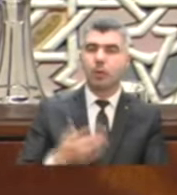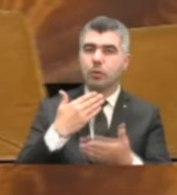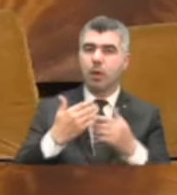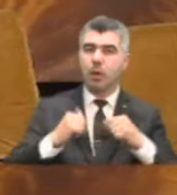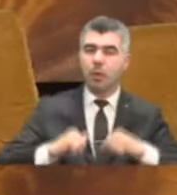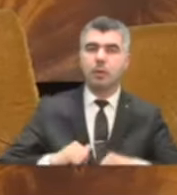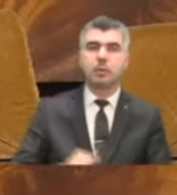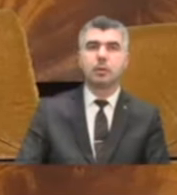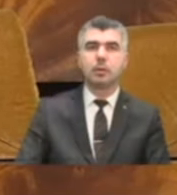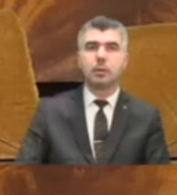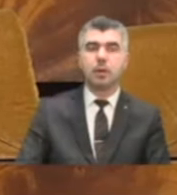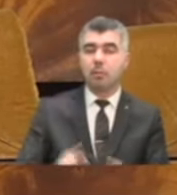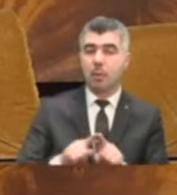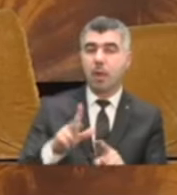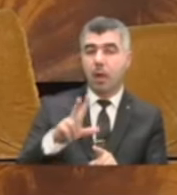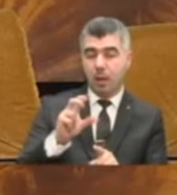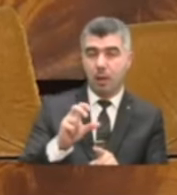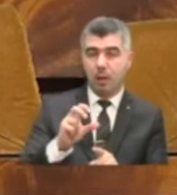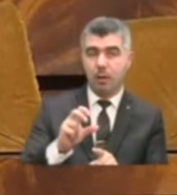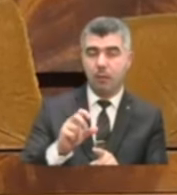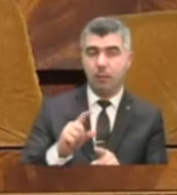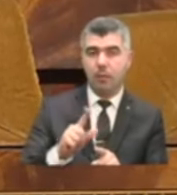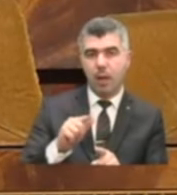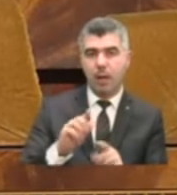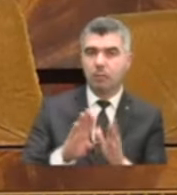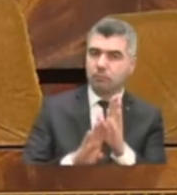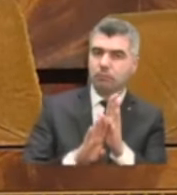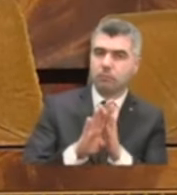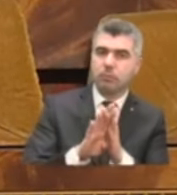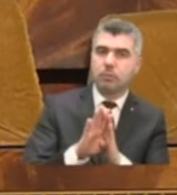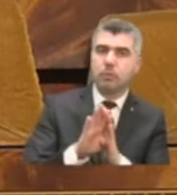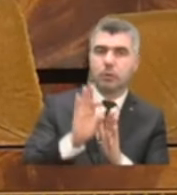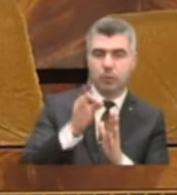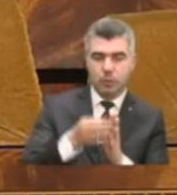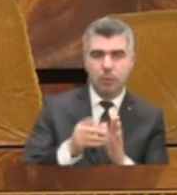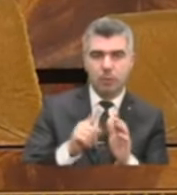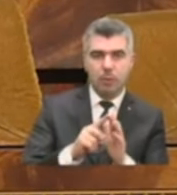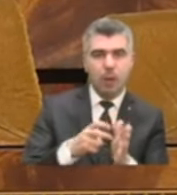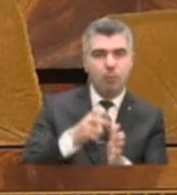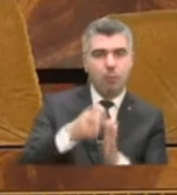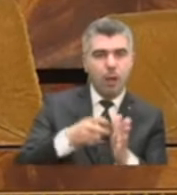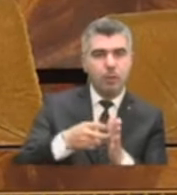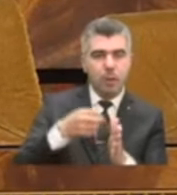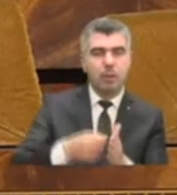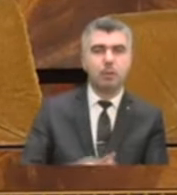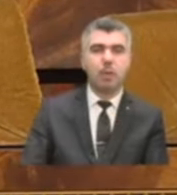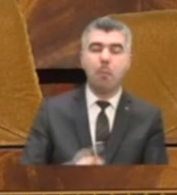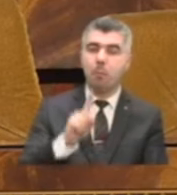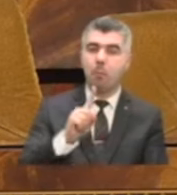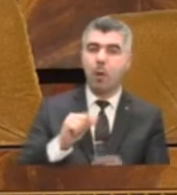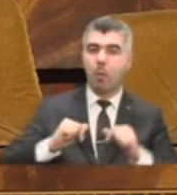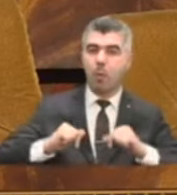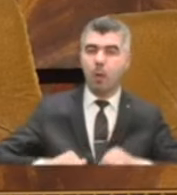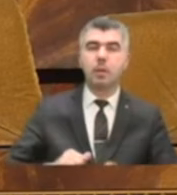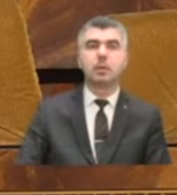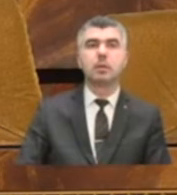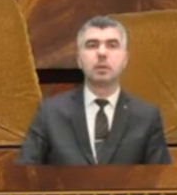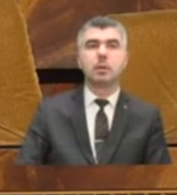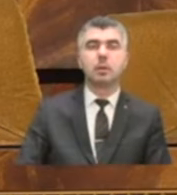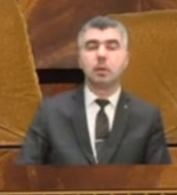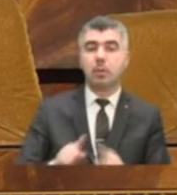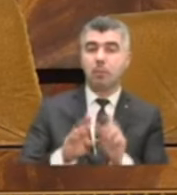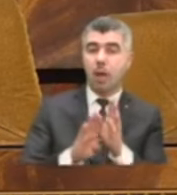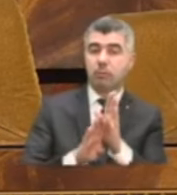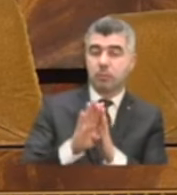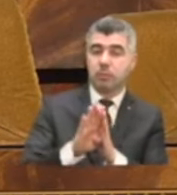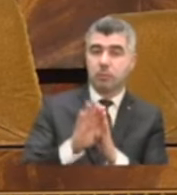الوزير، ولكن كما كتعرف انت فعلا كاين واحد الطفره النوعيه على مستوى النقل السككي، ولكن السيد الوزير هذه الطفره النوعيه